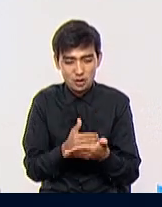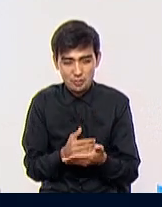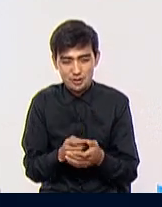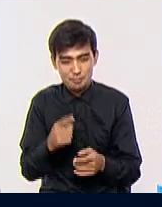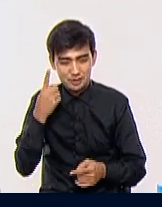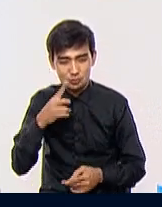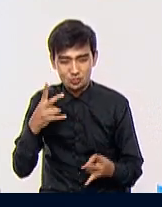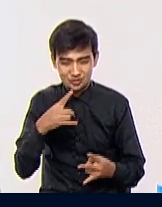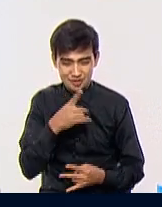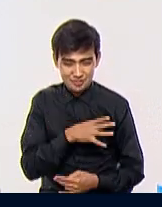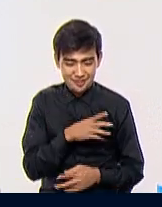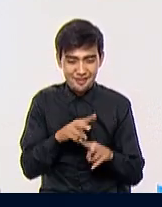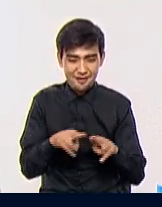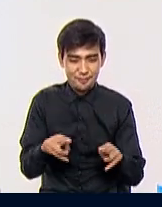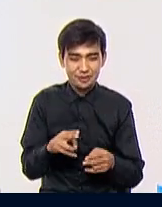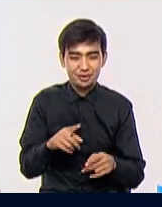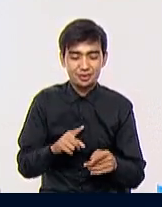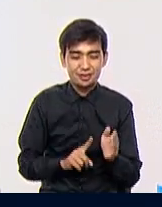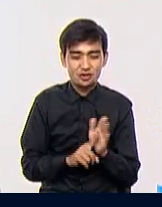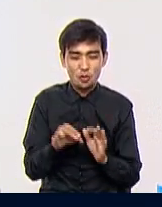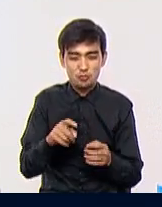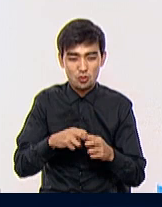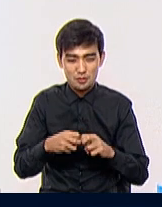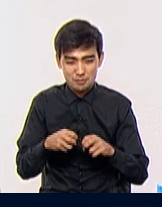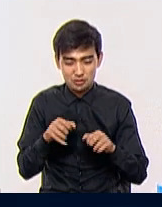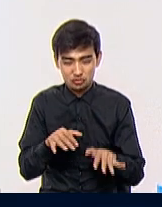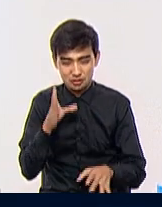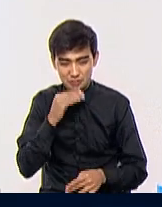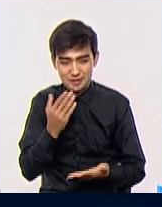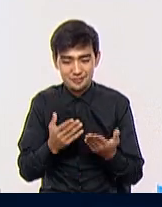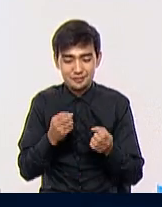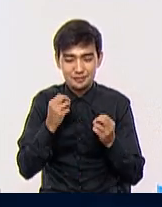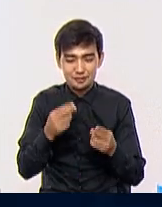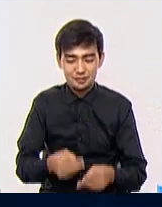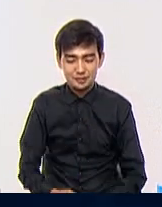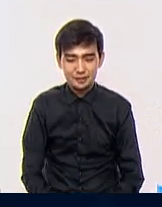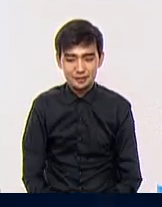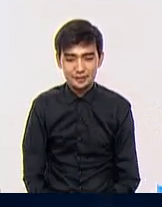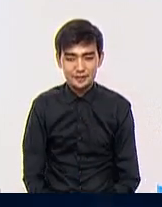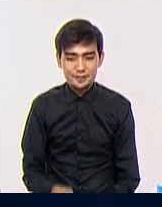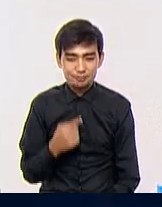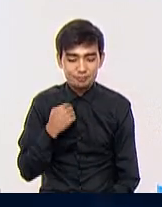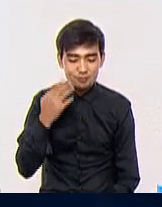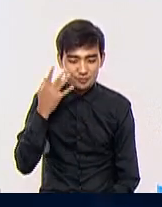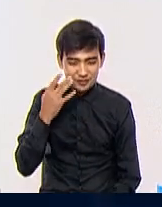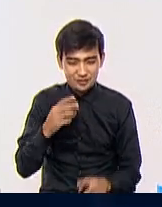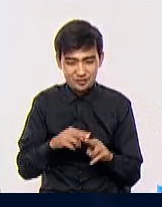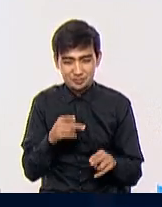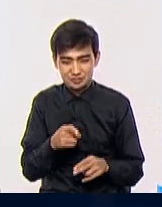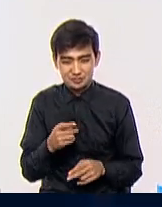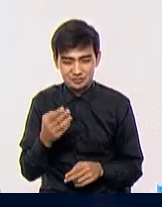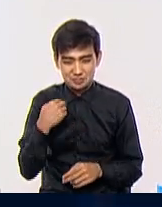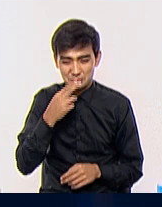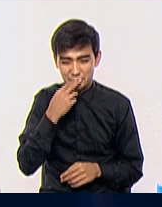айтты. Осындай бастамалар проблеманы шеше ала ма? Сіз не дер едіңіз? Менің ойымша жалпы бұл өзі әбден